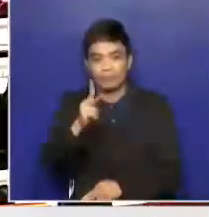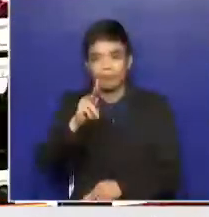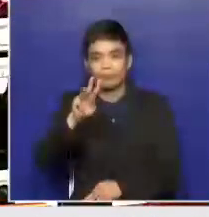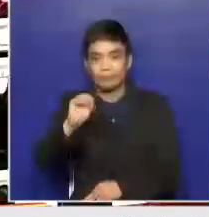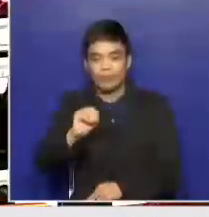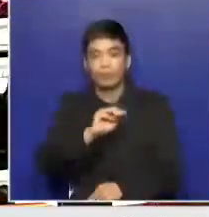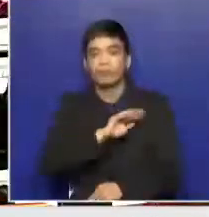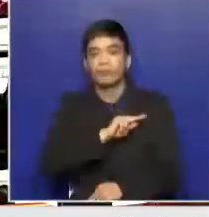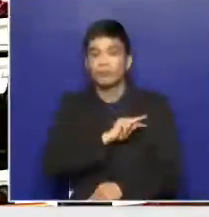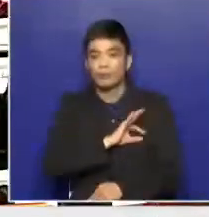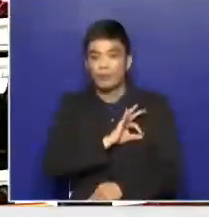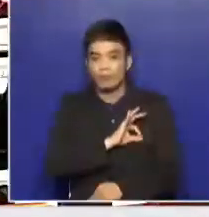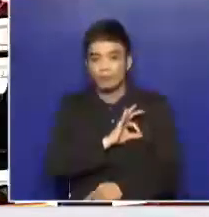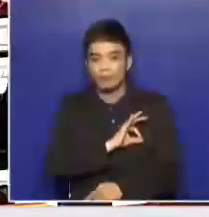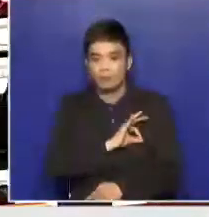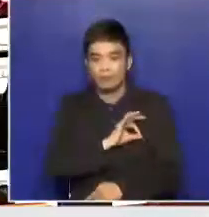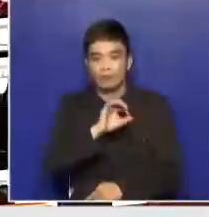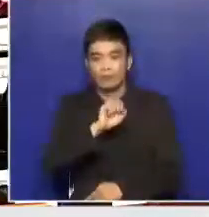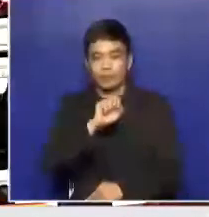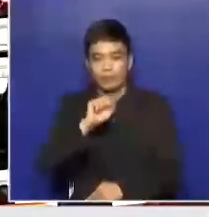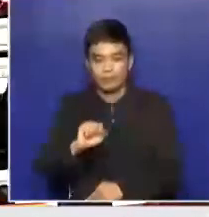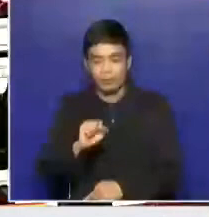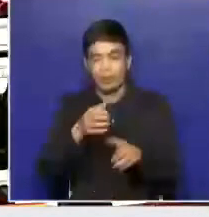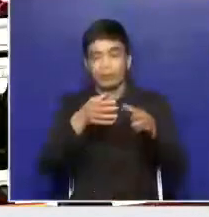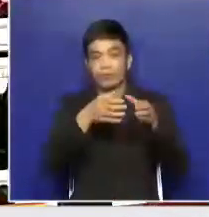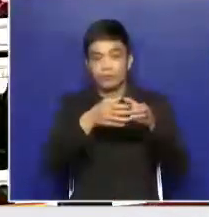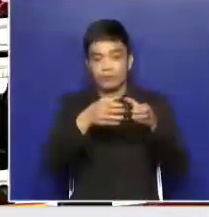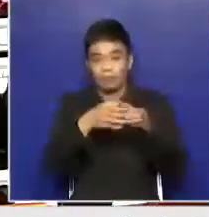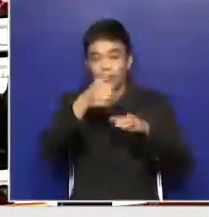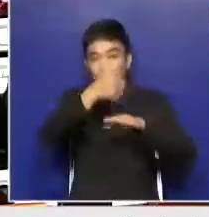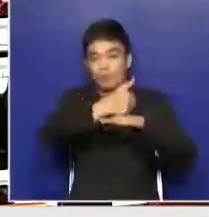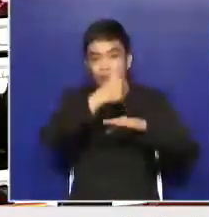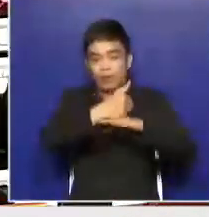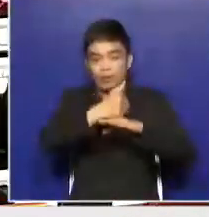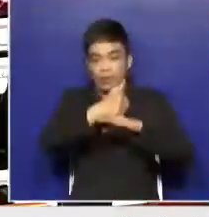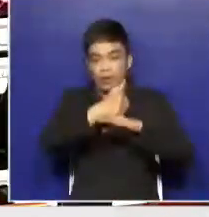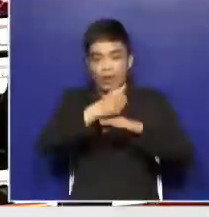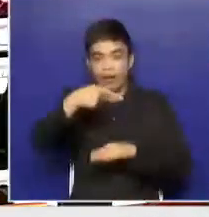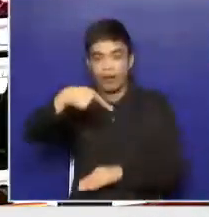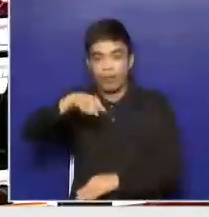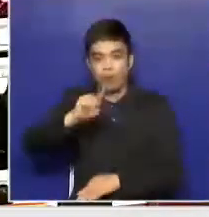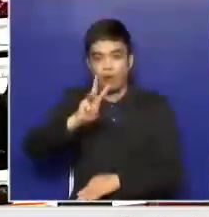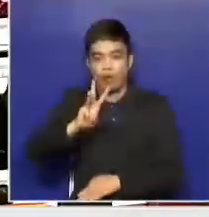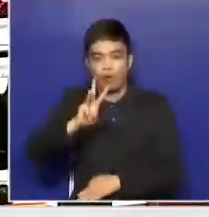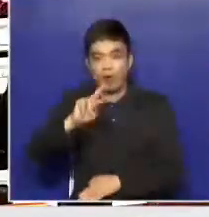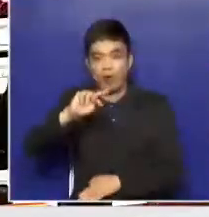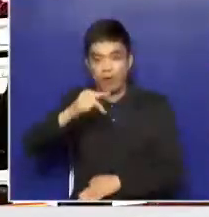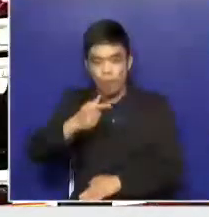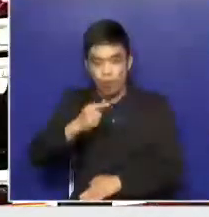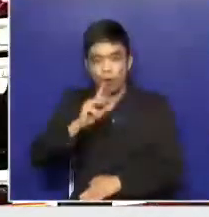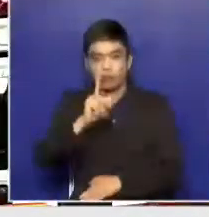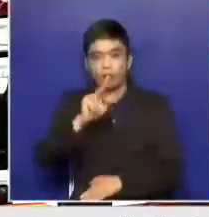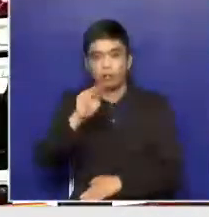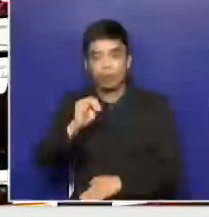ชิกสภาผู้แทนราษฎรแบบบัญชีรายชื่อหัวหน้าพรรคพลังปวงชนไทยท่านประธานที่เคารพครับกระผ